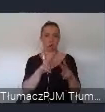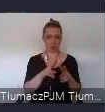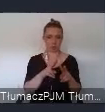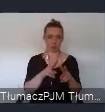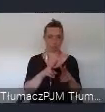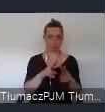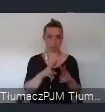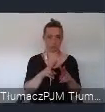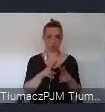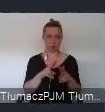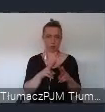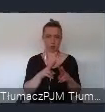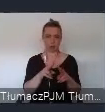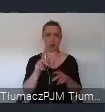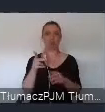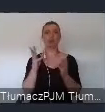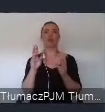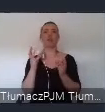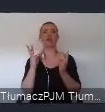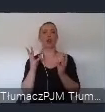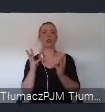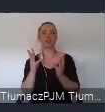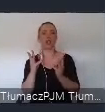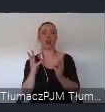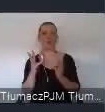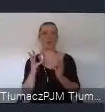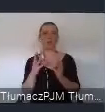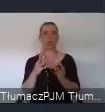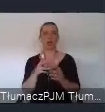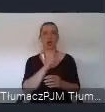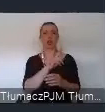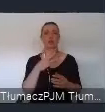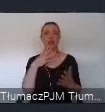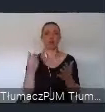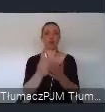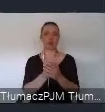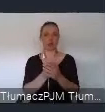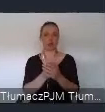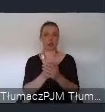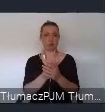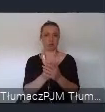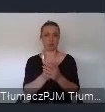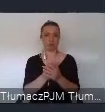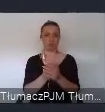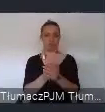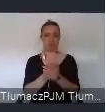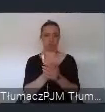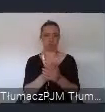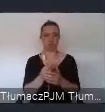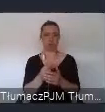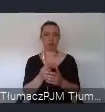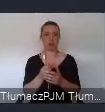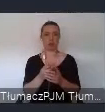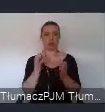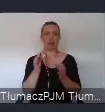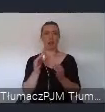wysokości 5%. I to, co jest bardzo istotne, do tej pory wszyscy wykorzystywali ciepło z kogeneracji, ale kogeneracji jako takiej. W tej chwili pojawiła